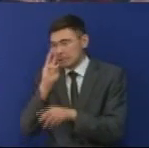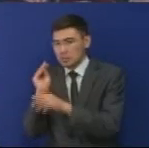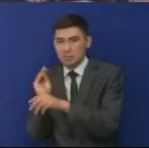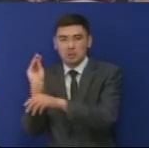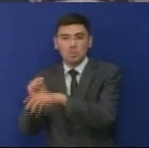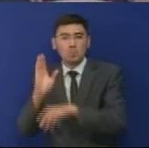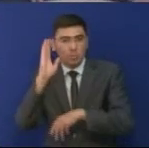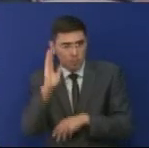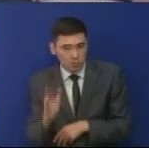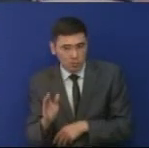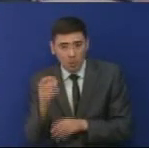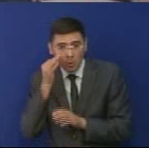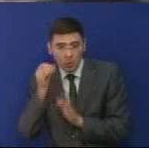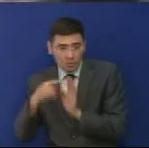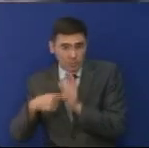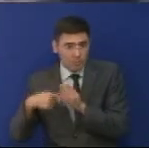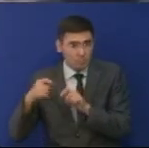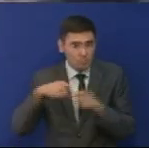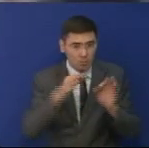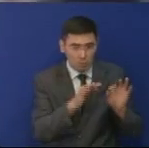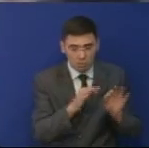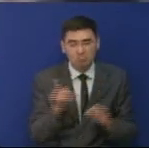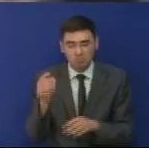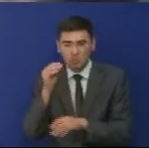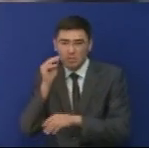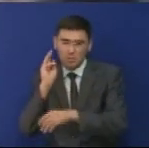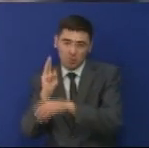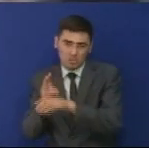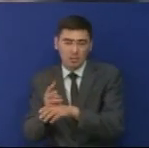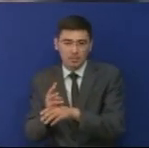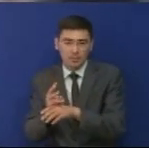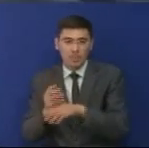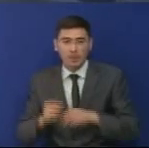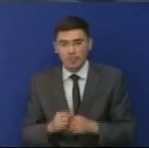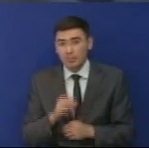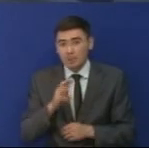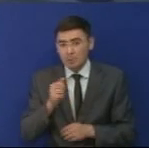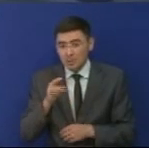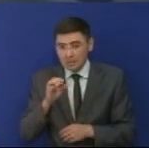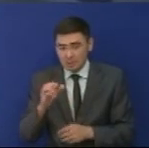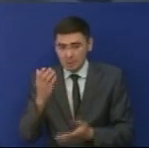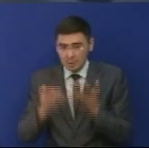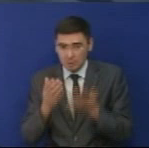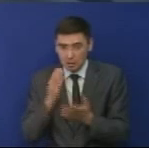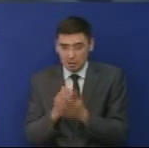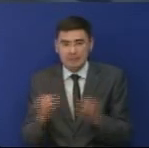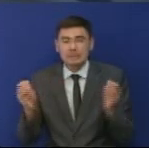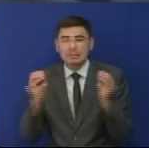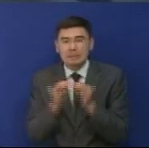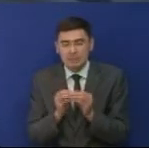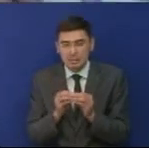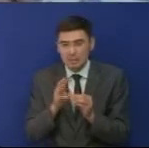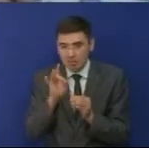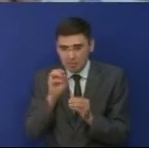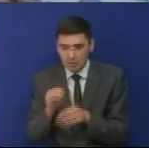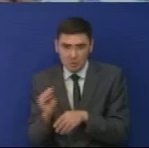работы. Он делится своим опытом, учит навыкам работы. Для специалистов, имеющих степень магистра, предусмотрена доплата в размере 10 месячных